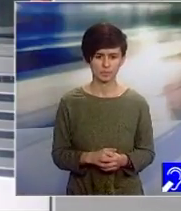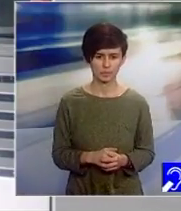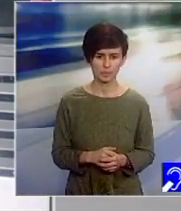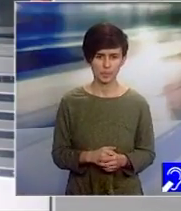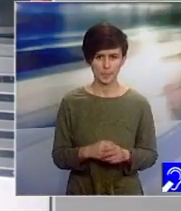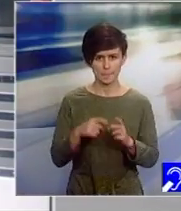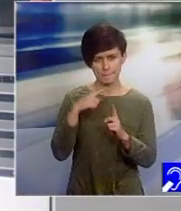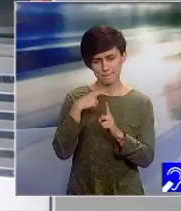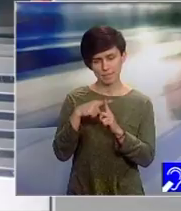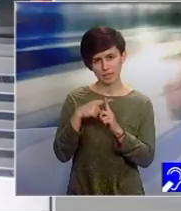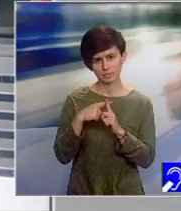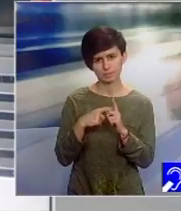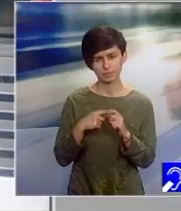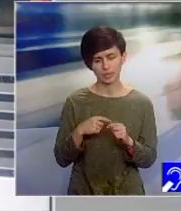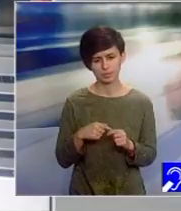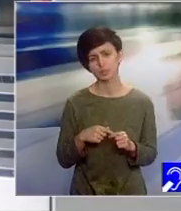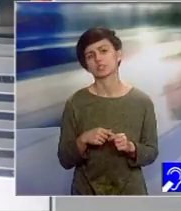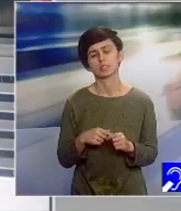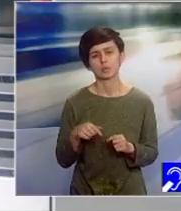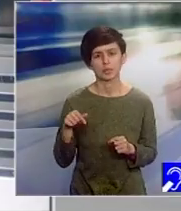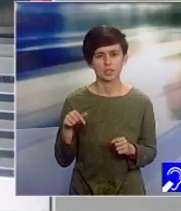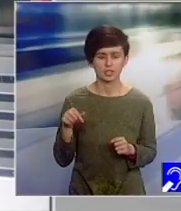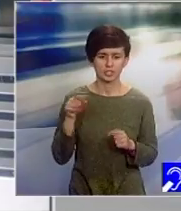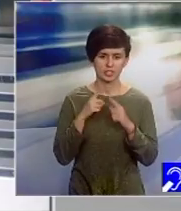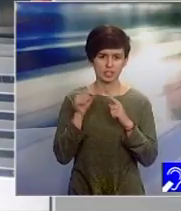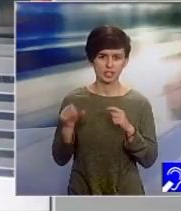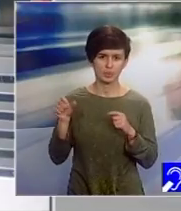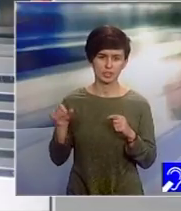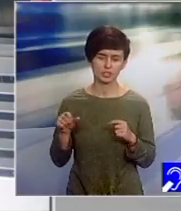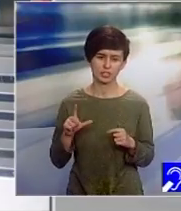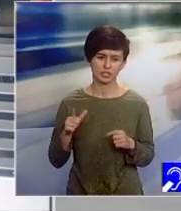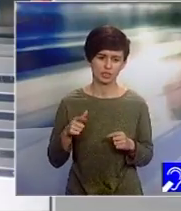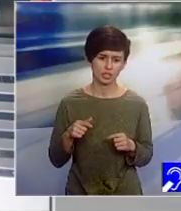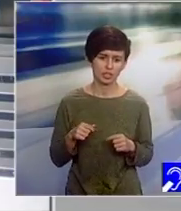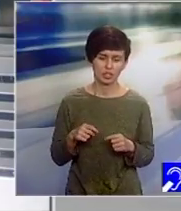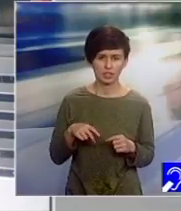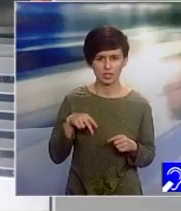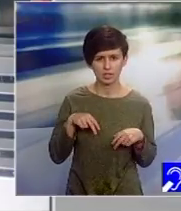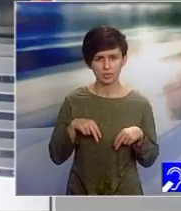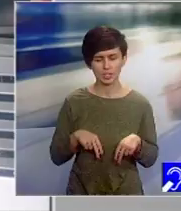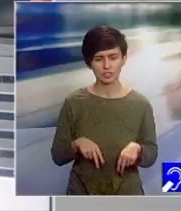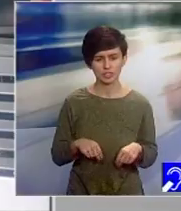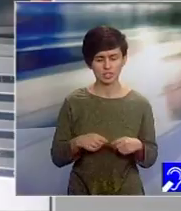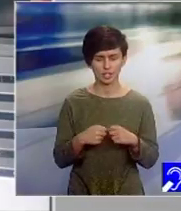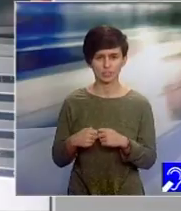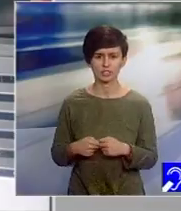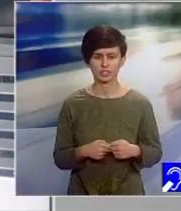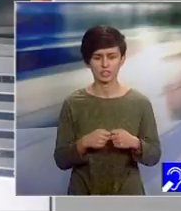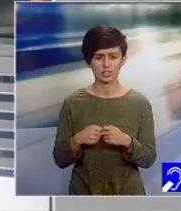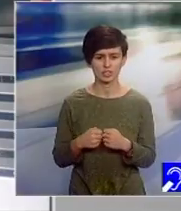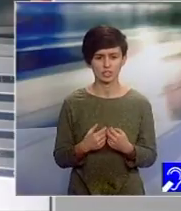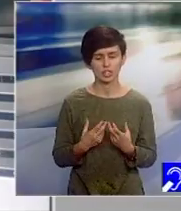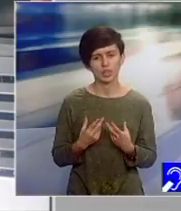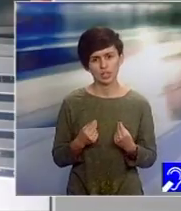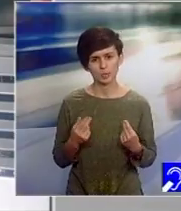Pe lângă Francis Laszlo, menționez pe Adriana Bera, următoarea președintă a societății, pe Adrian Pop. Au fost